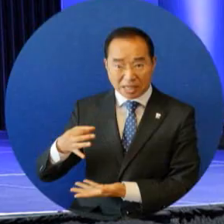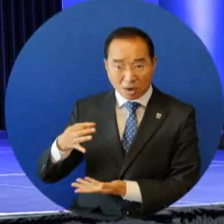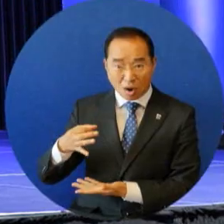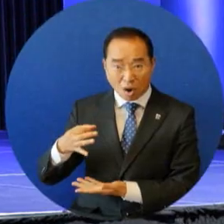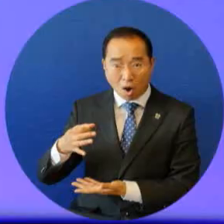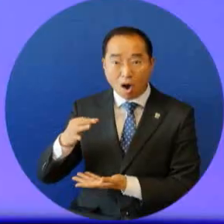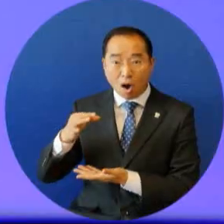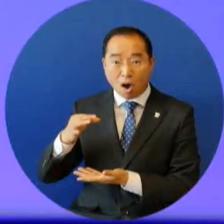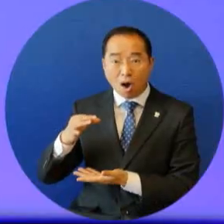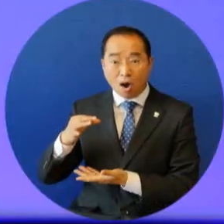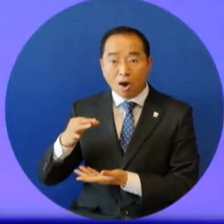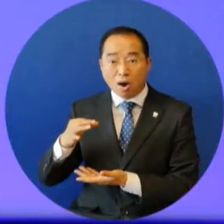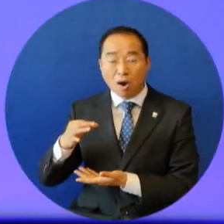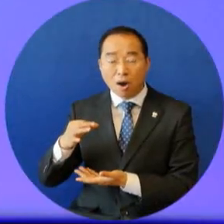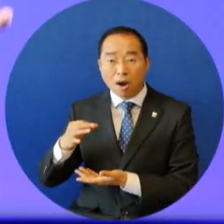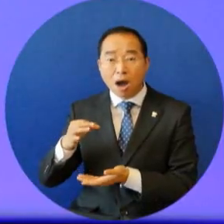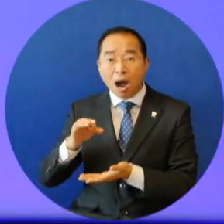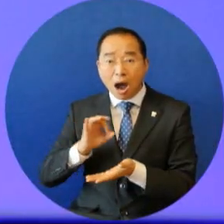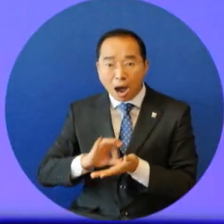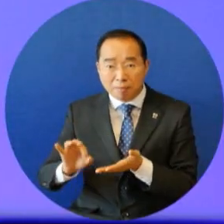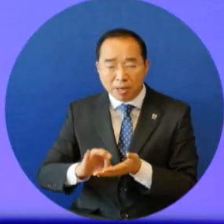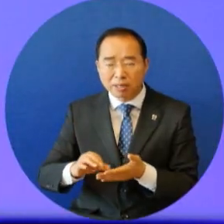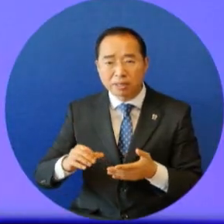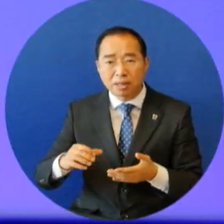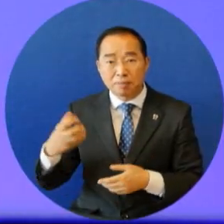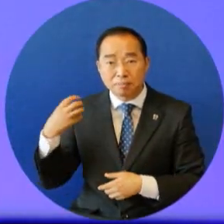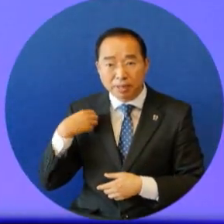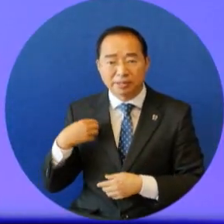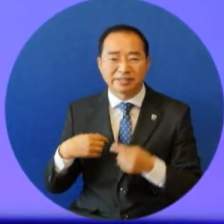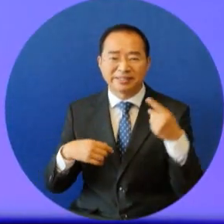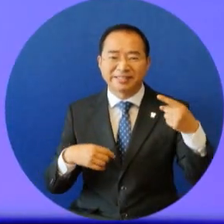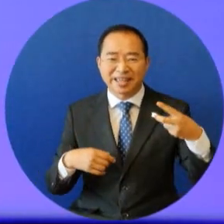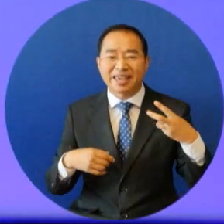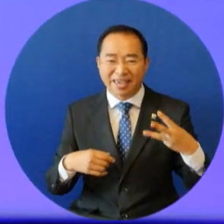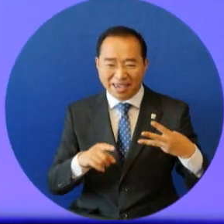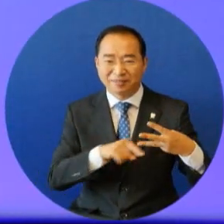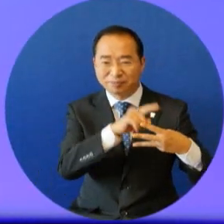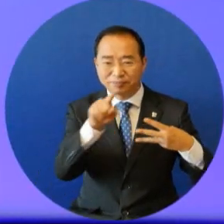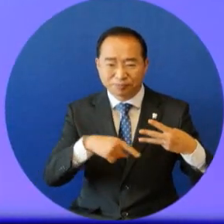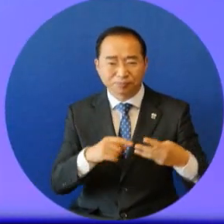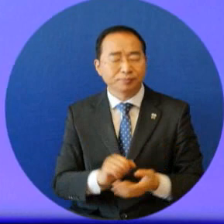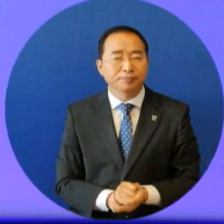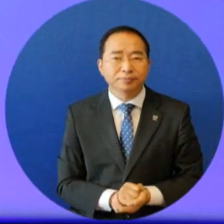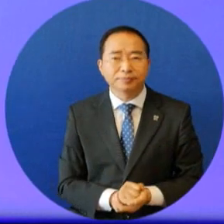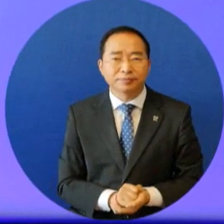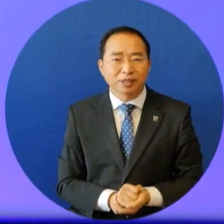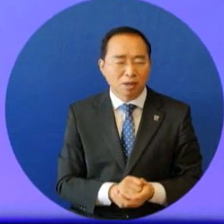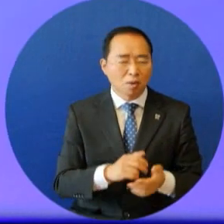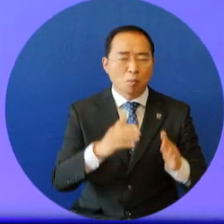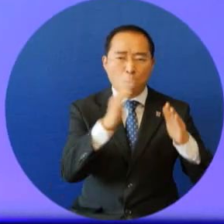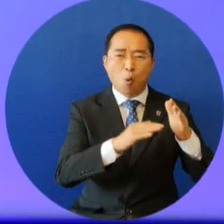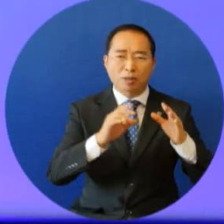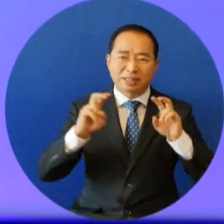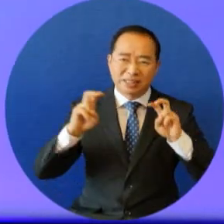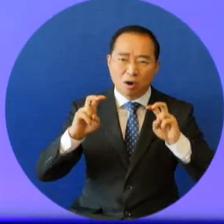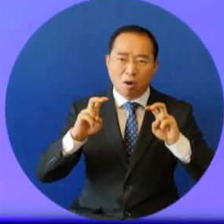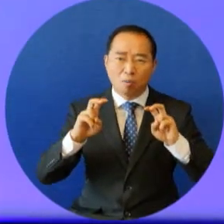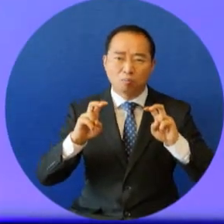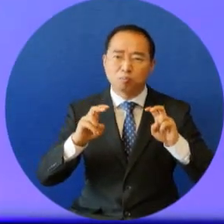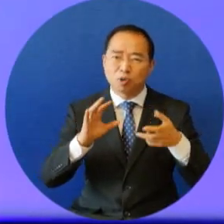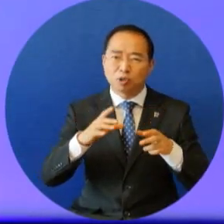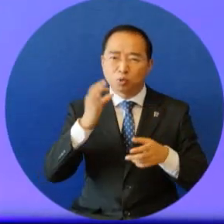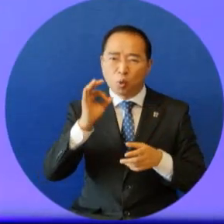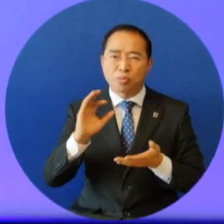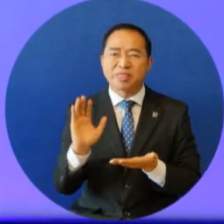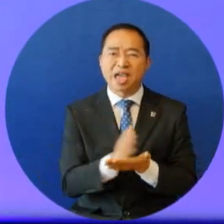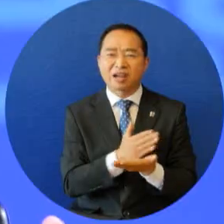있어요. 그러니까 민간 섹터에서 하지 못하는 사회 인프라를 깐대거나 공기업을 운영한다거나 하는 자원